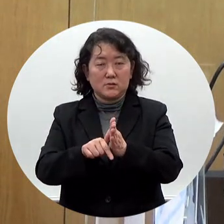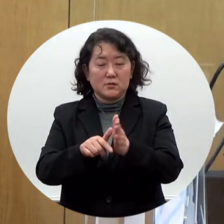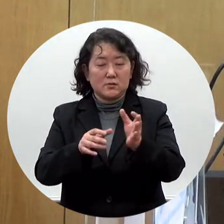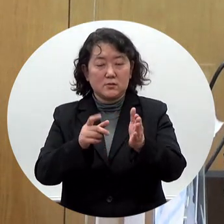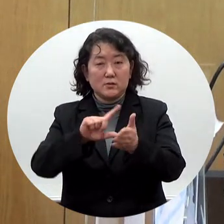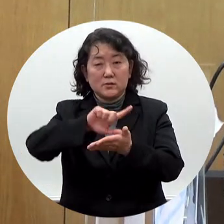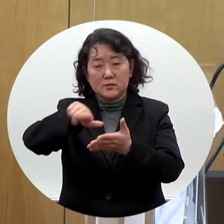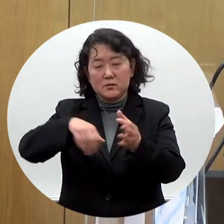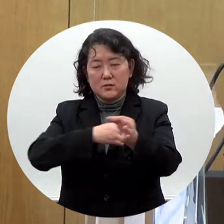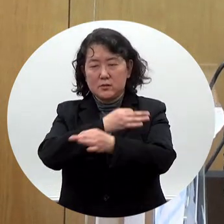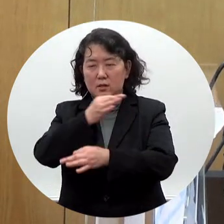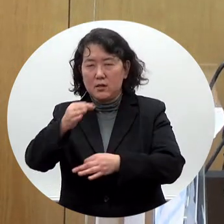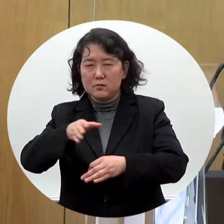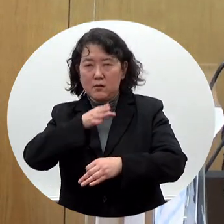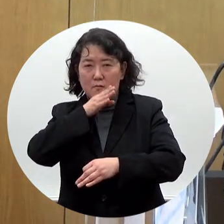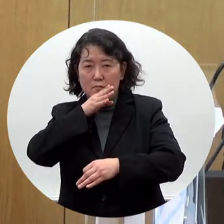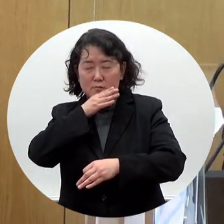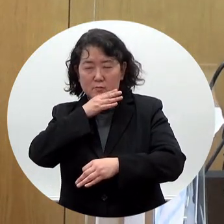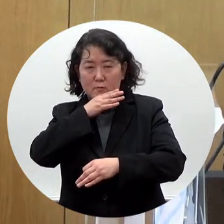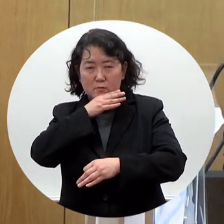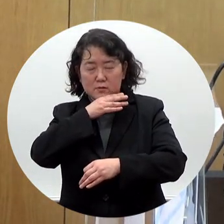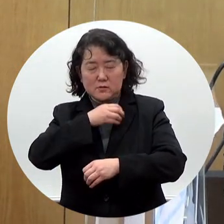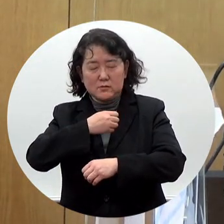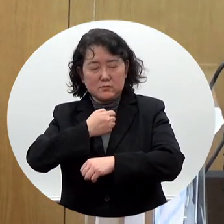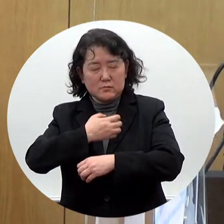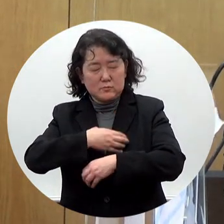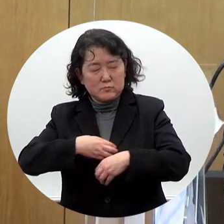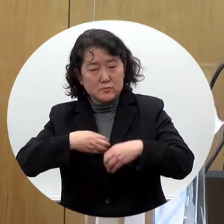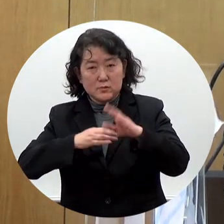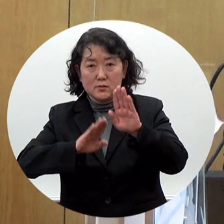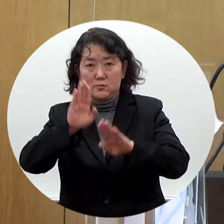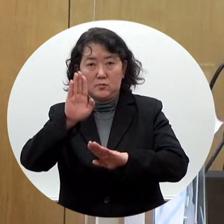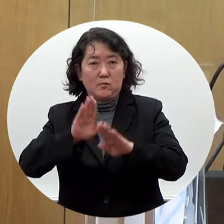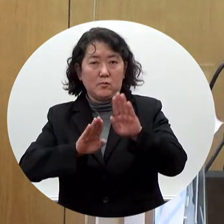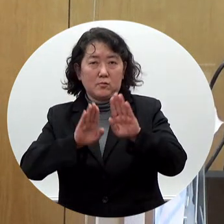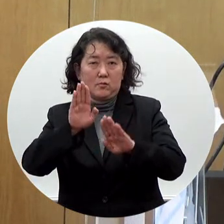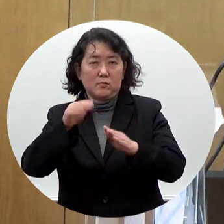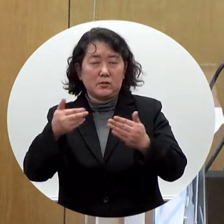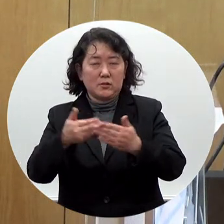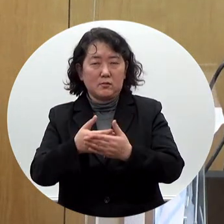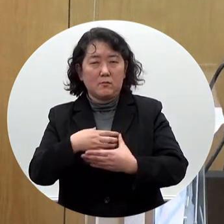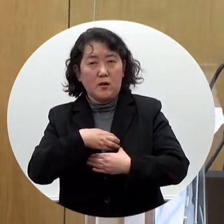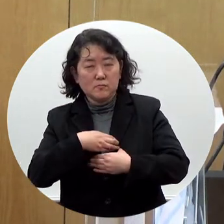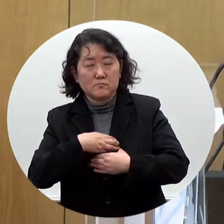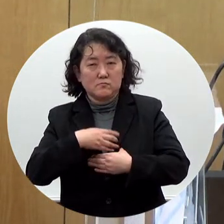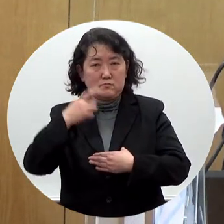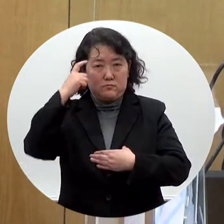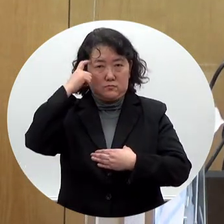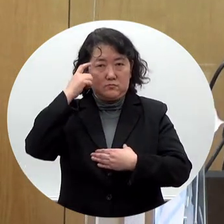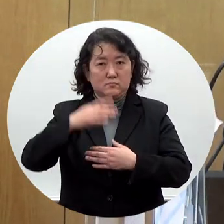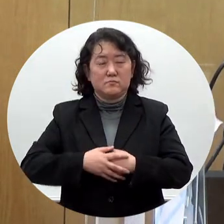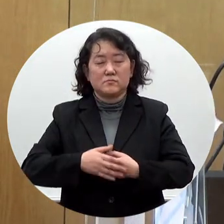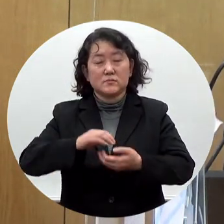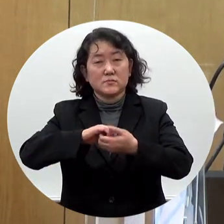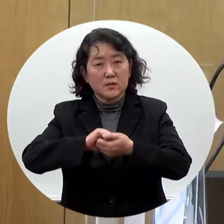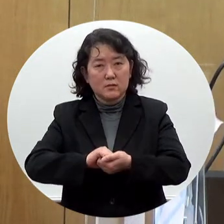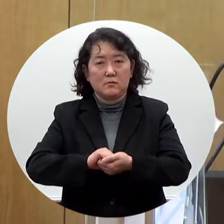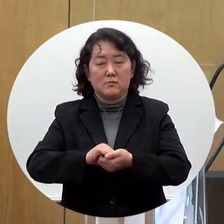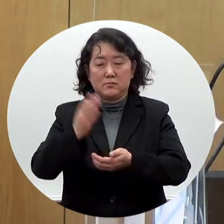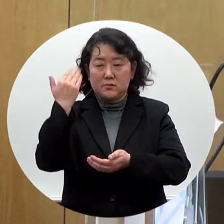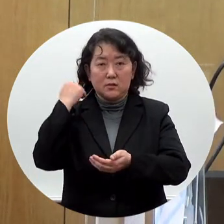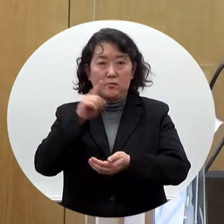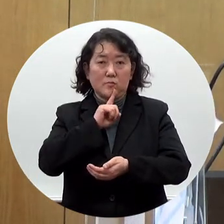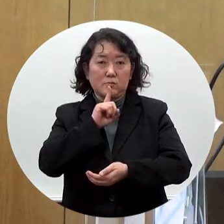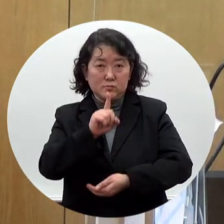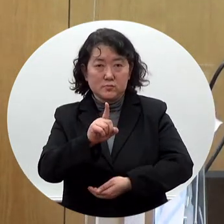経済に壊滅的な打撃が出るのではないかというふうな、そんな危機感を抱いております。ぜひ、先ほど